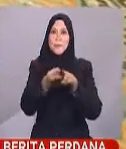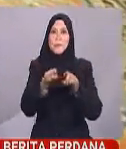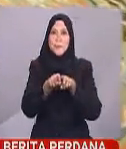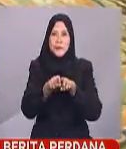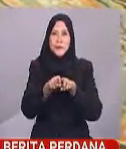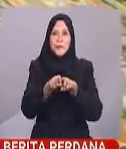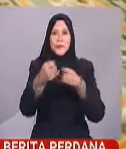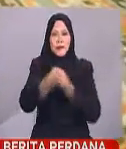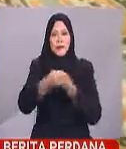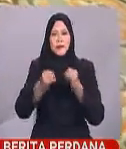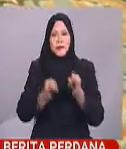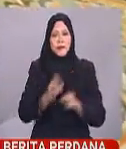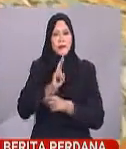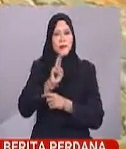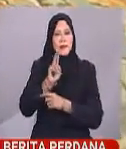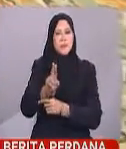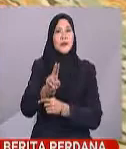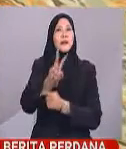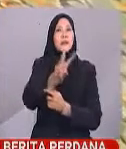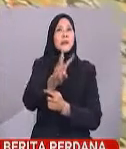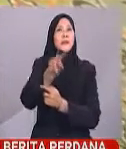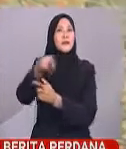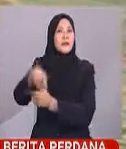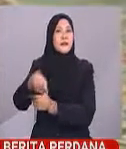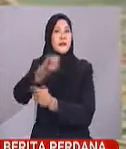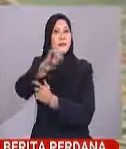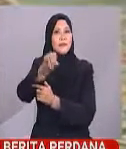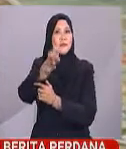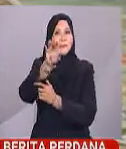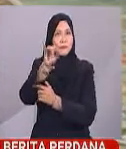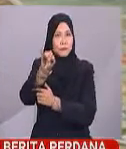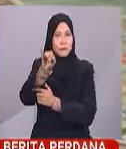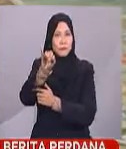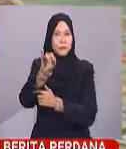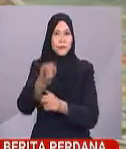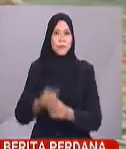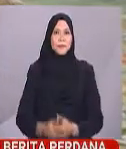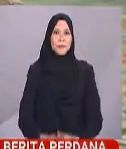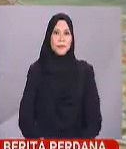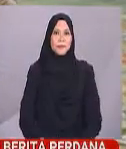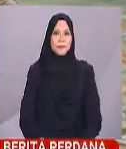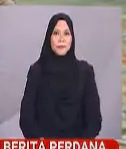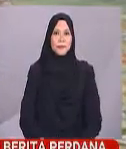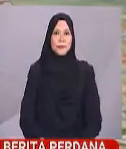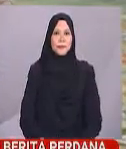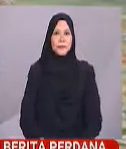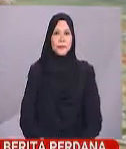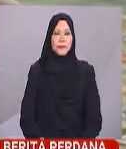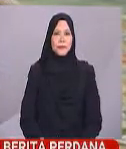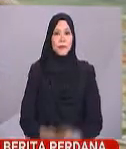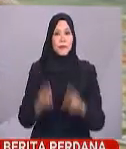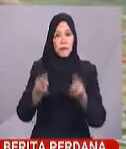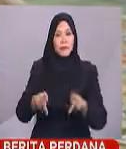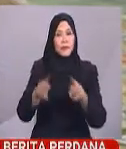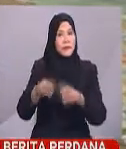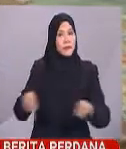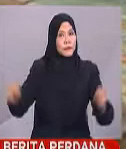ditetapkan Jabatan Agama Wilayah Persekutuan Jawi dilaksanakan. Dan pihak masjid telah